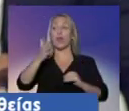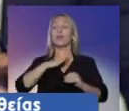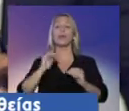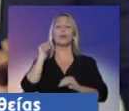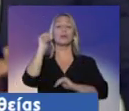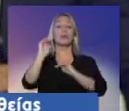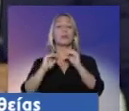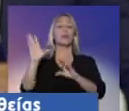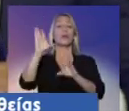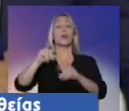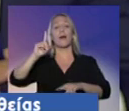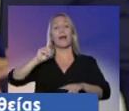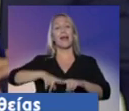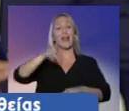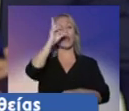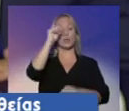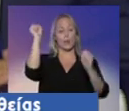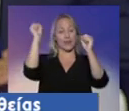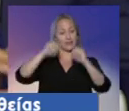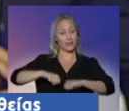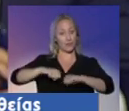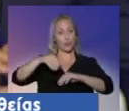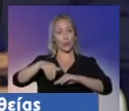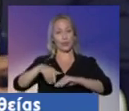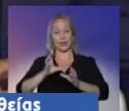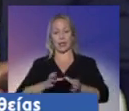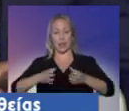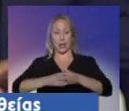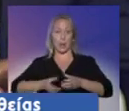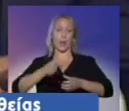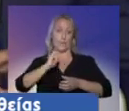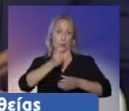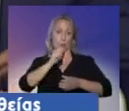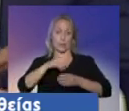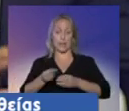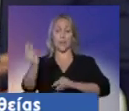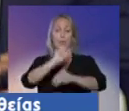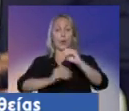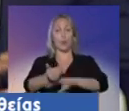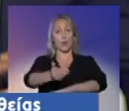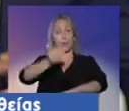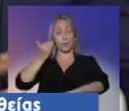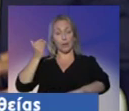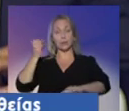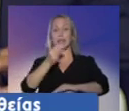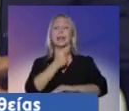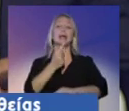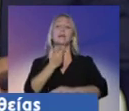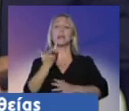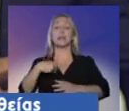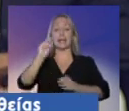των Πρεσπών. Είναι ένα ζήτημα που σας απασχόλησε ως κόμμα πολύ έντονα προεκλογικά. Την είχατε